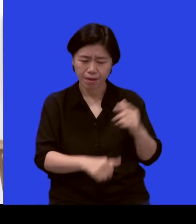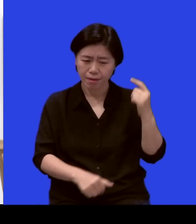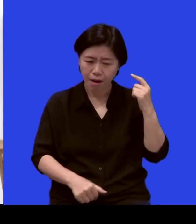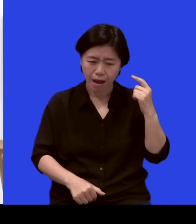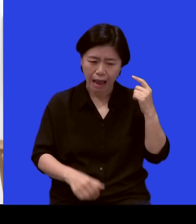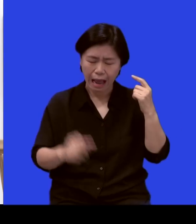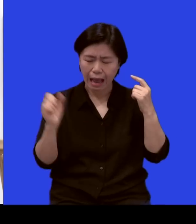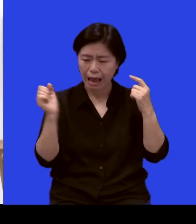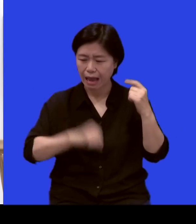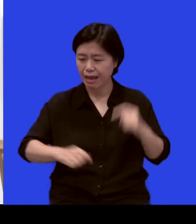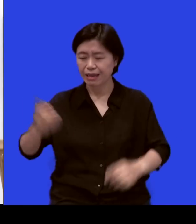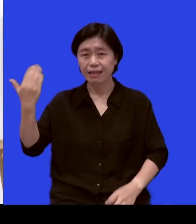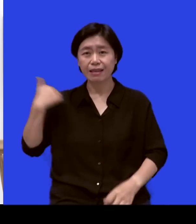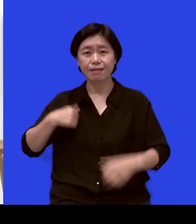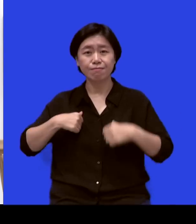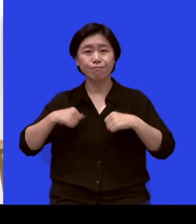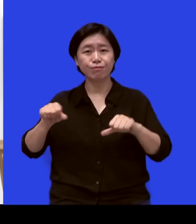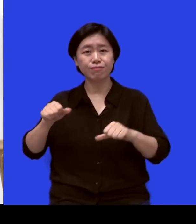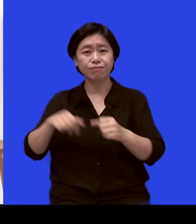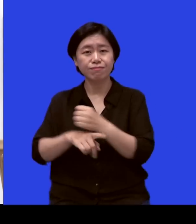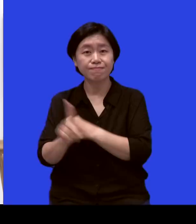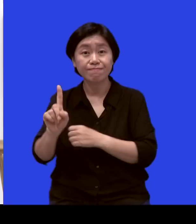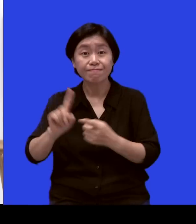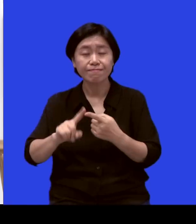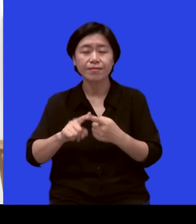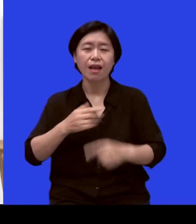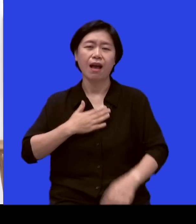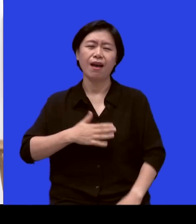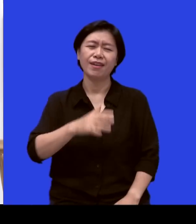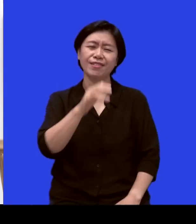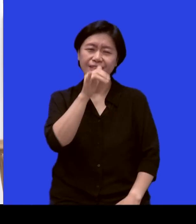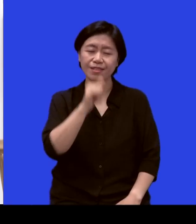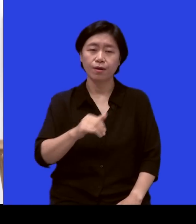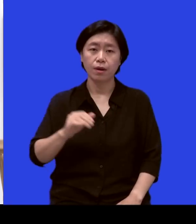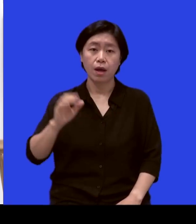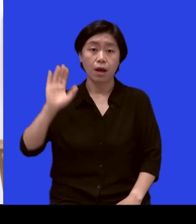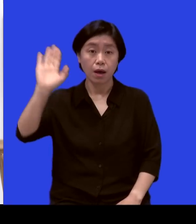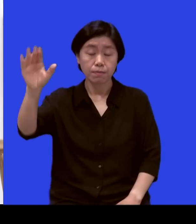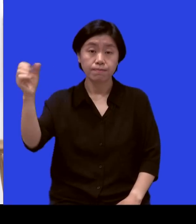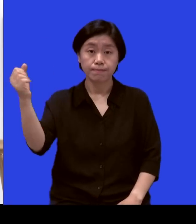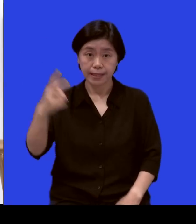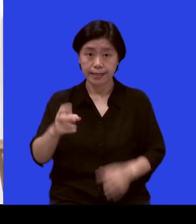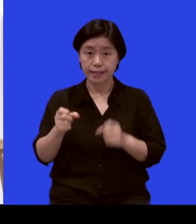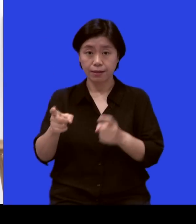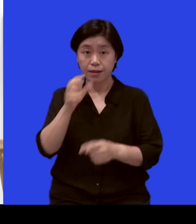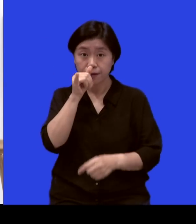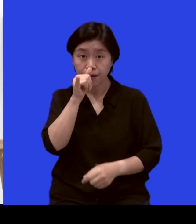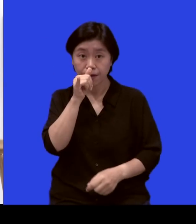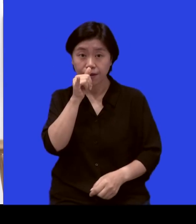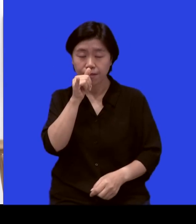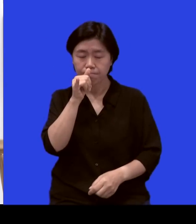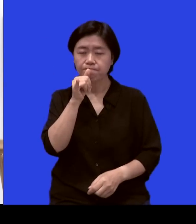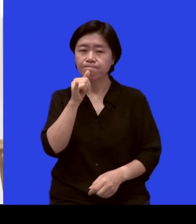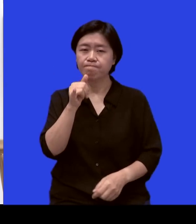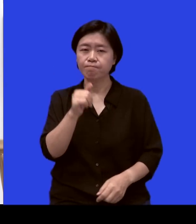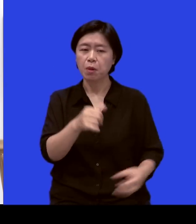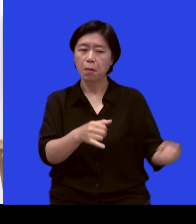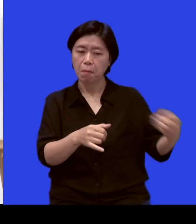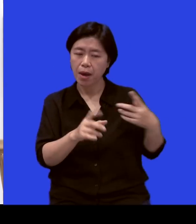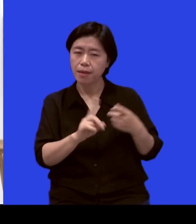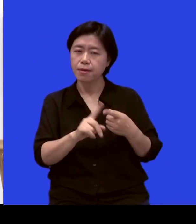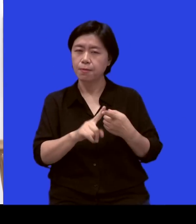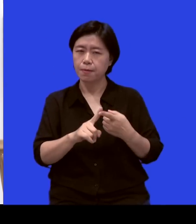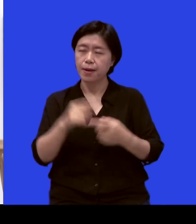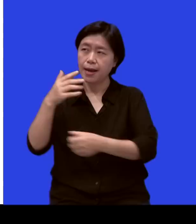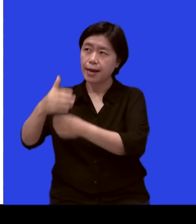수밖에 없었는가 그 해답을 알 것 같아서 제가 나중에 다시 할 기회가 생긴다면 지금 그 의대로 한번 그